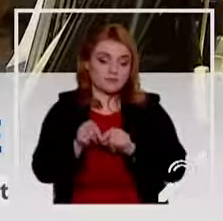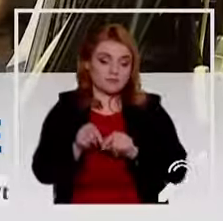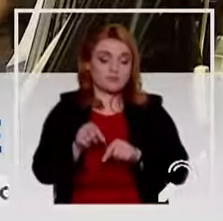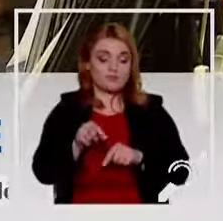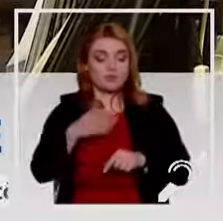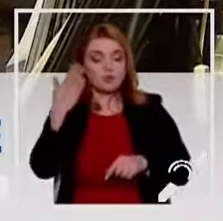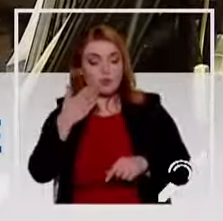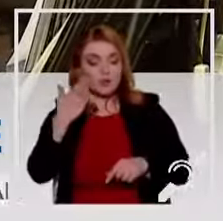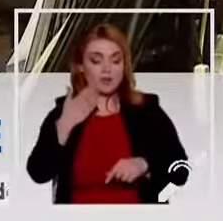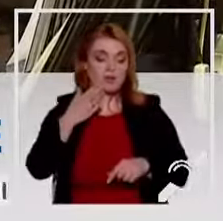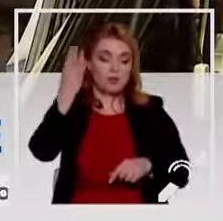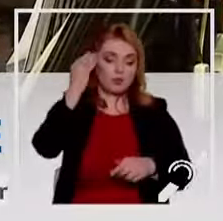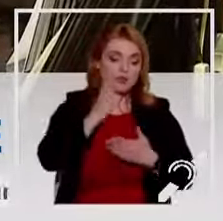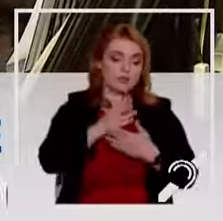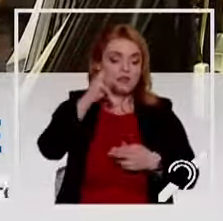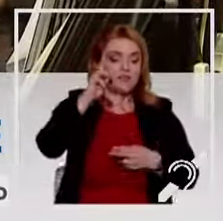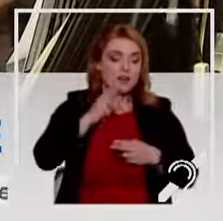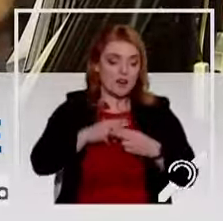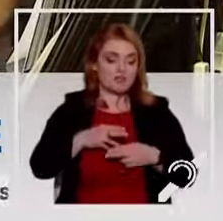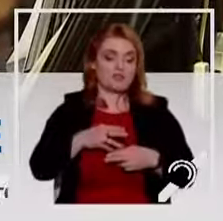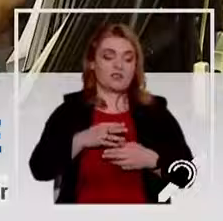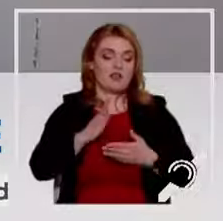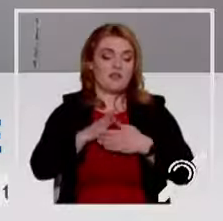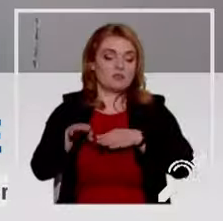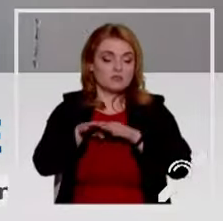pe suflet, pe valori comune, pe limbă, pe cultură, pe